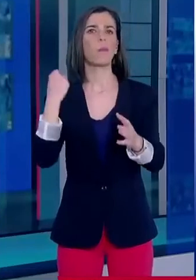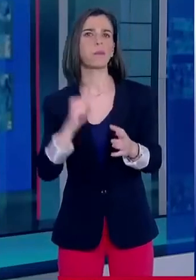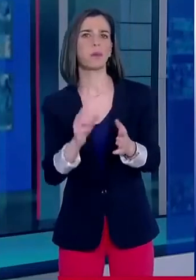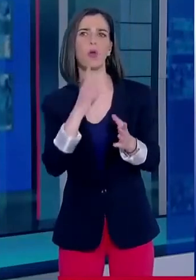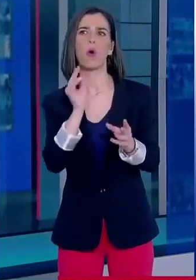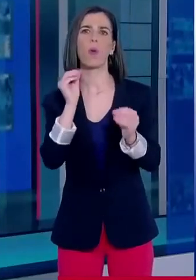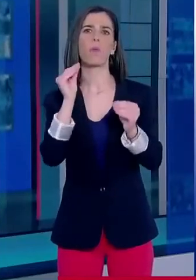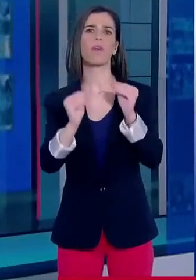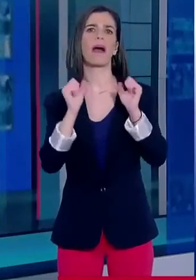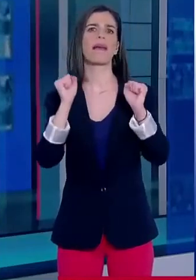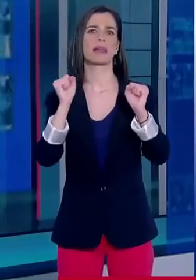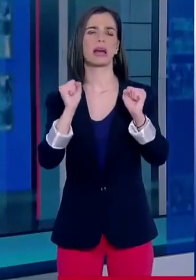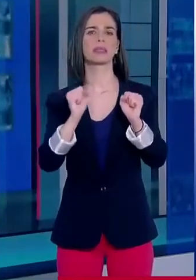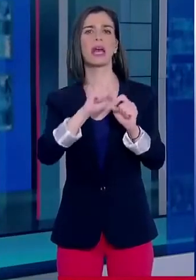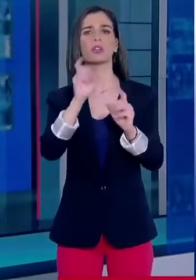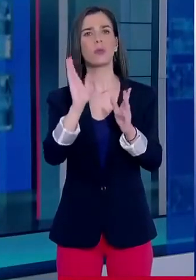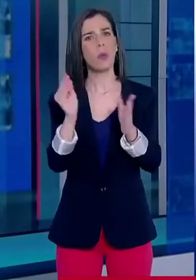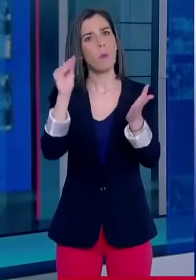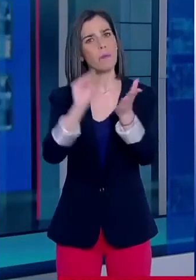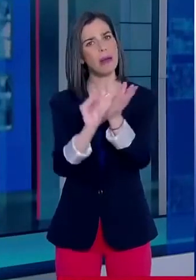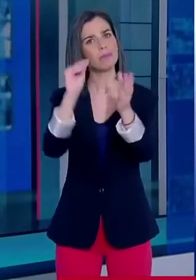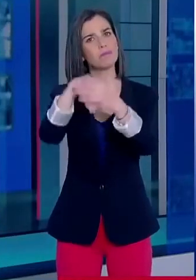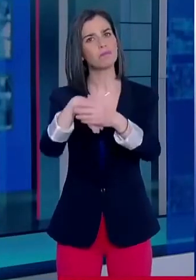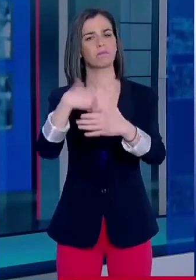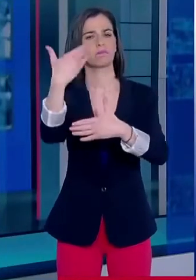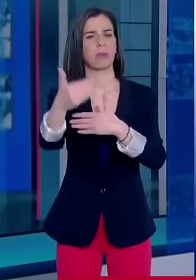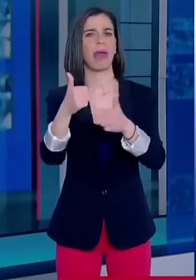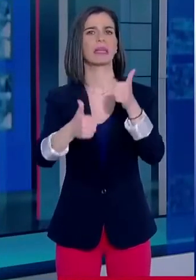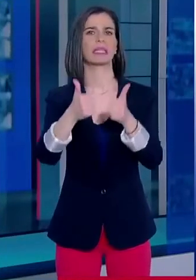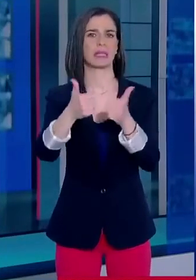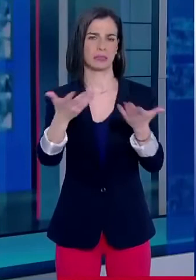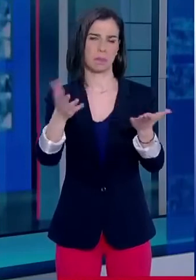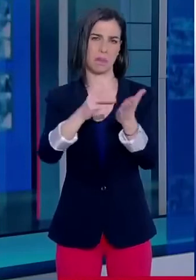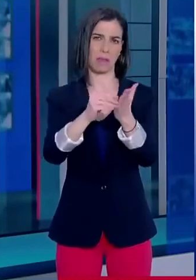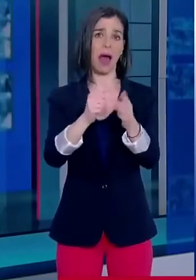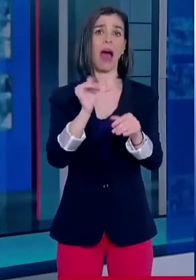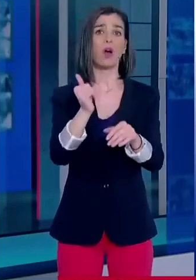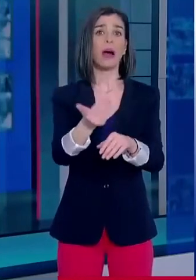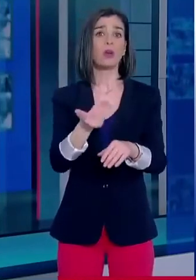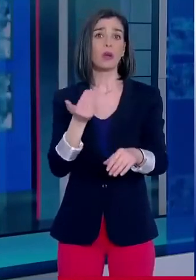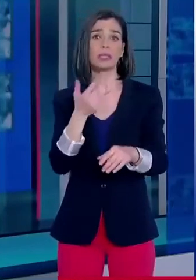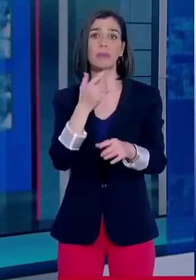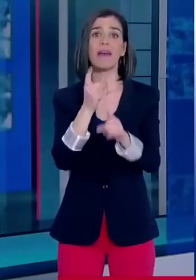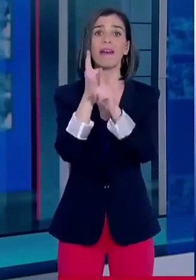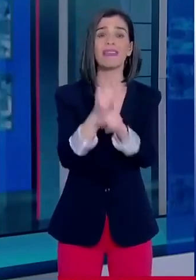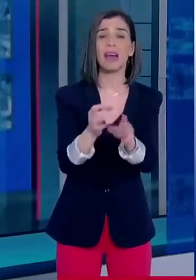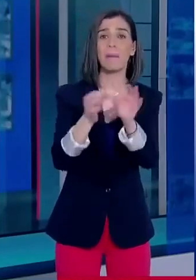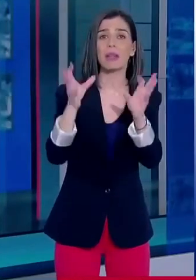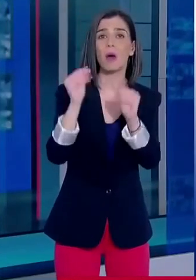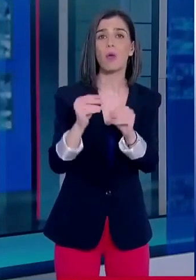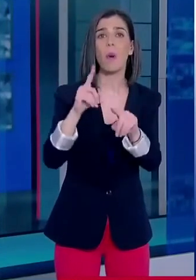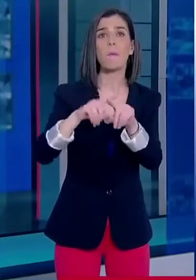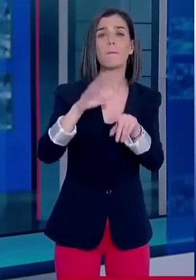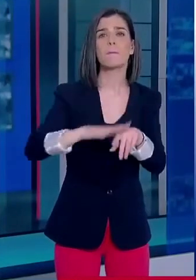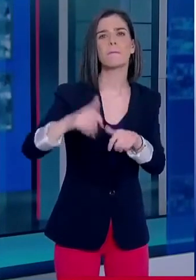προβλήματος υγείας να μπορούν να ξανασυμμετέχουν σε μια επόμενη εξεταστική. Θεωρώ ότι είναι νωρίς να πούμε για ειδικά μέτρα που αφορούν τις πανελλαδικές